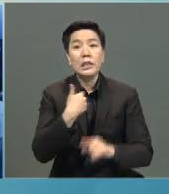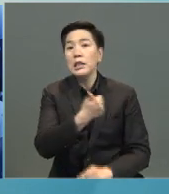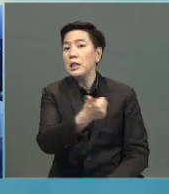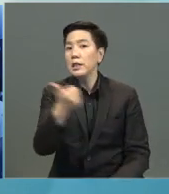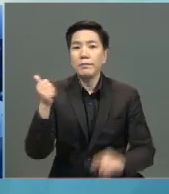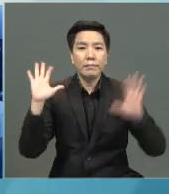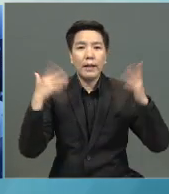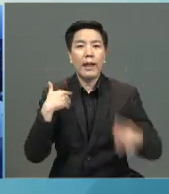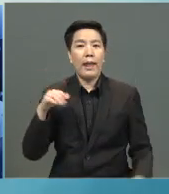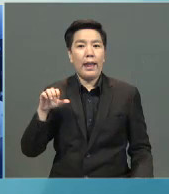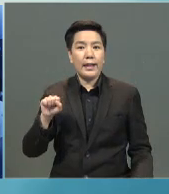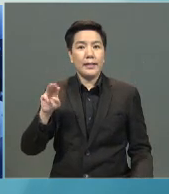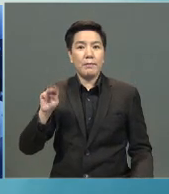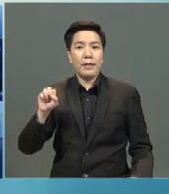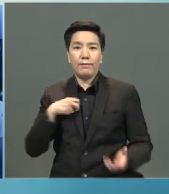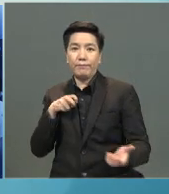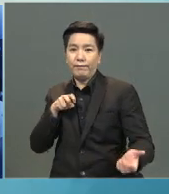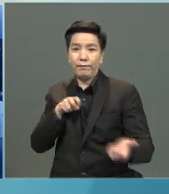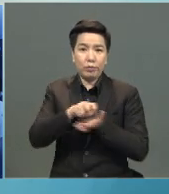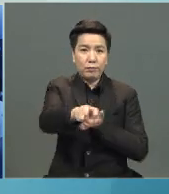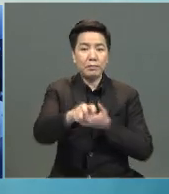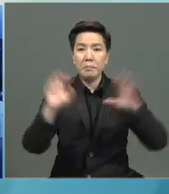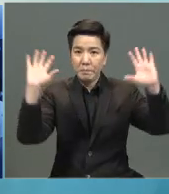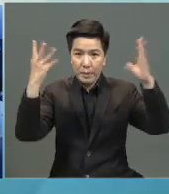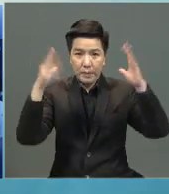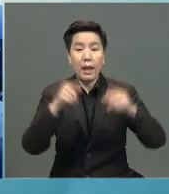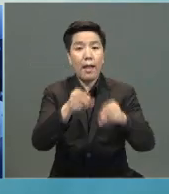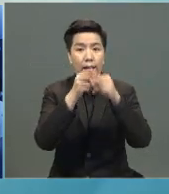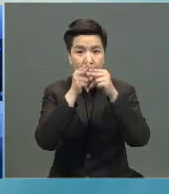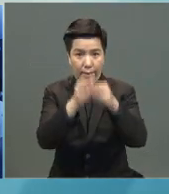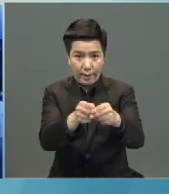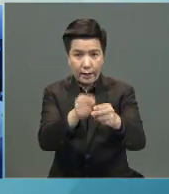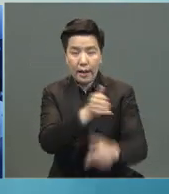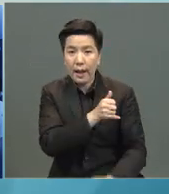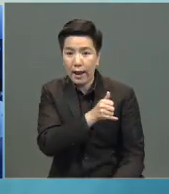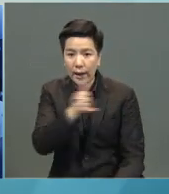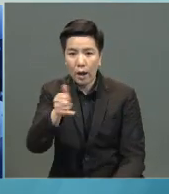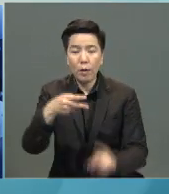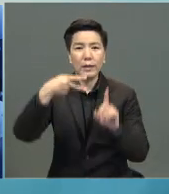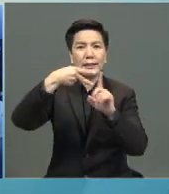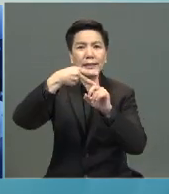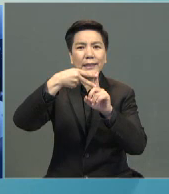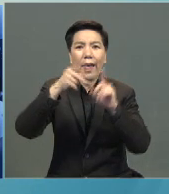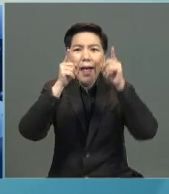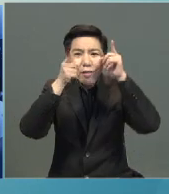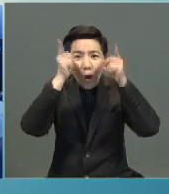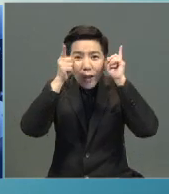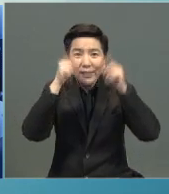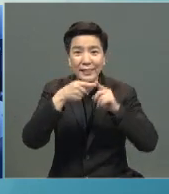นะครับเราเรียนว่าไม่มีแหล่งอื่นนะครับไม่มีการส่งsmsไปให้ท่านดาวน์โหลดไม่มีทั้งนั้นครับท่านต้องเข้าไปใน PlayStoreในระบบ Android